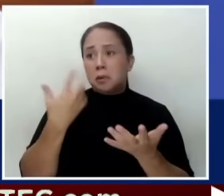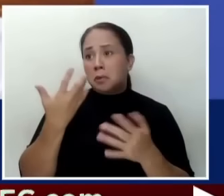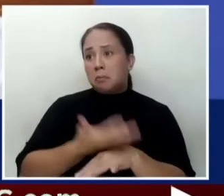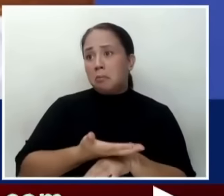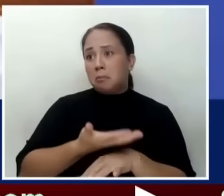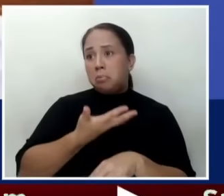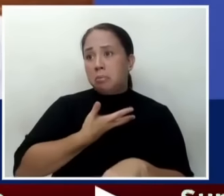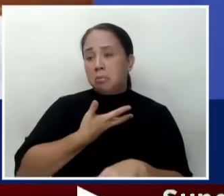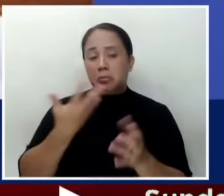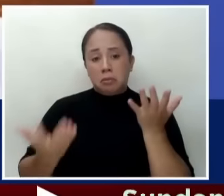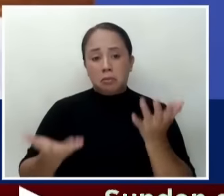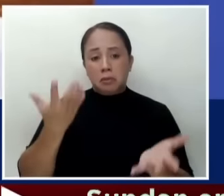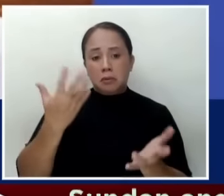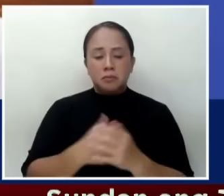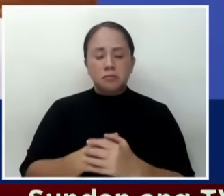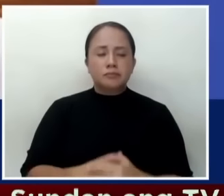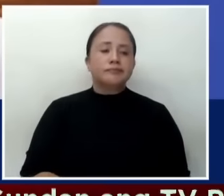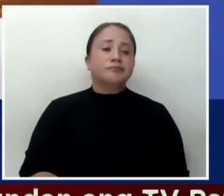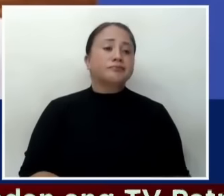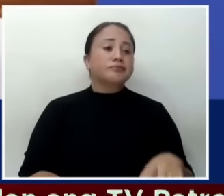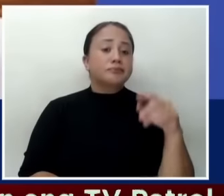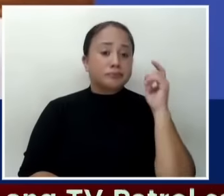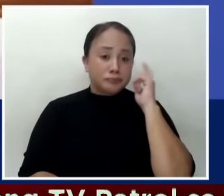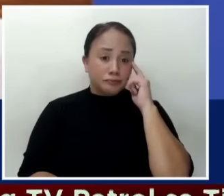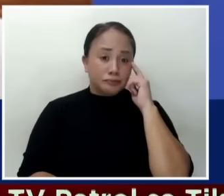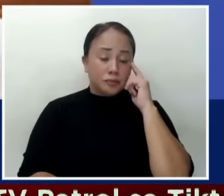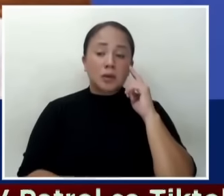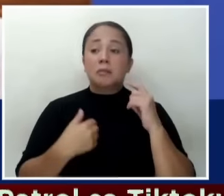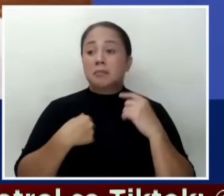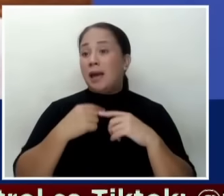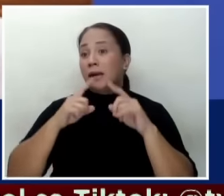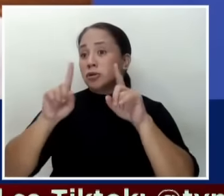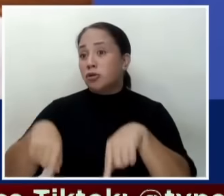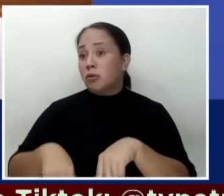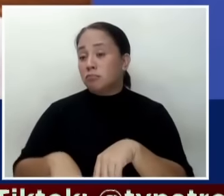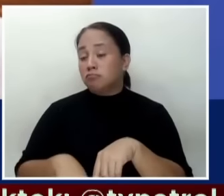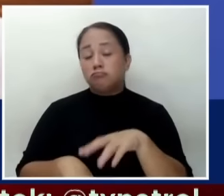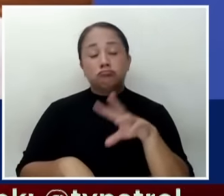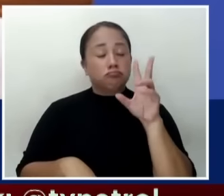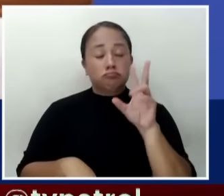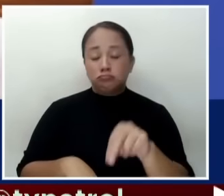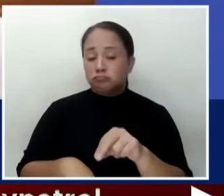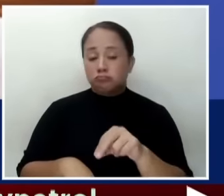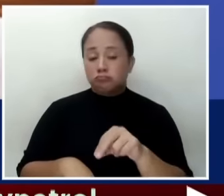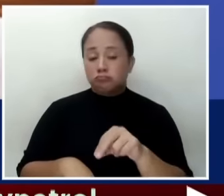pa, hindi ko na siya sasagutin. Kasi, for the love of